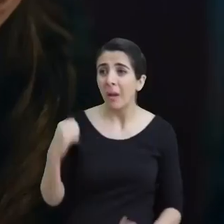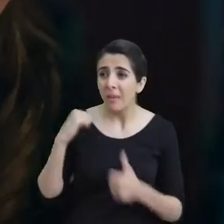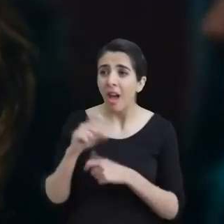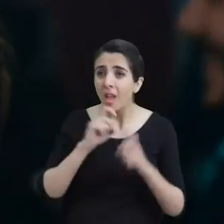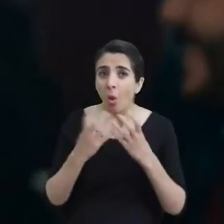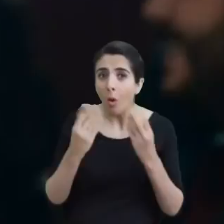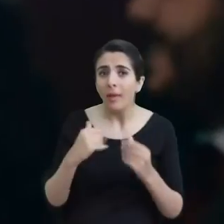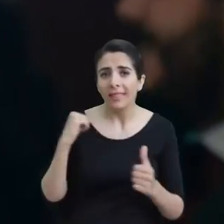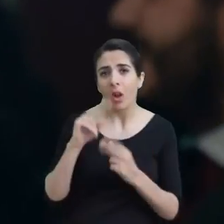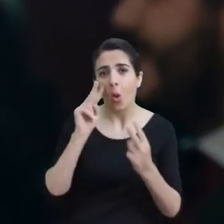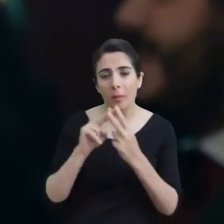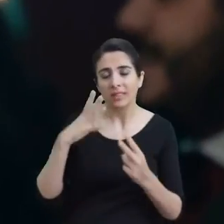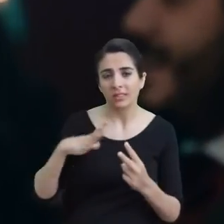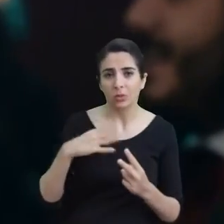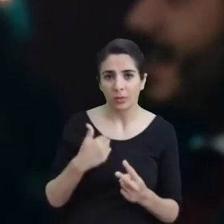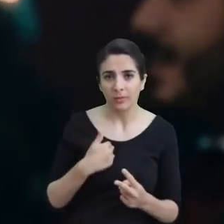görmek isterim.